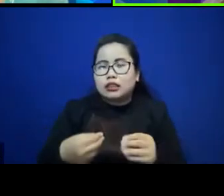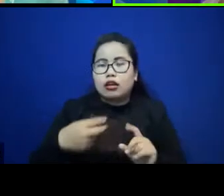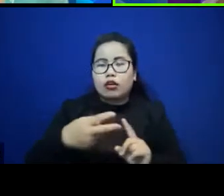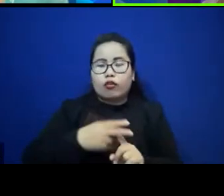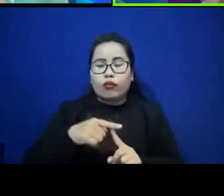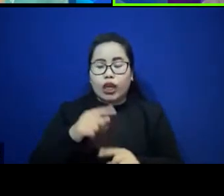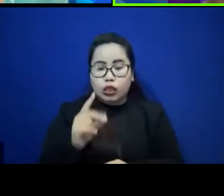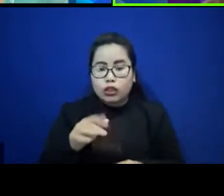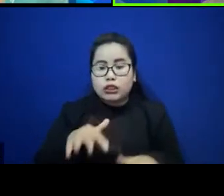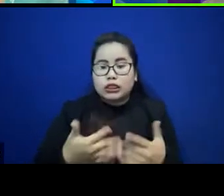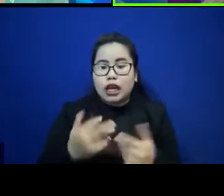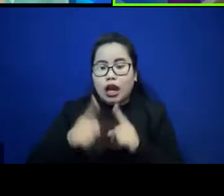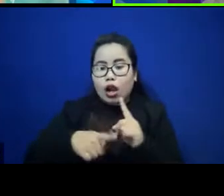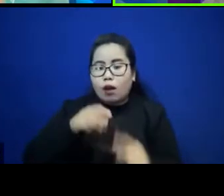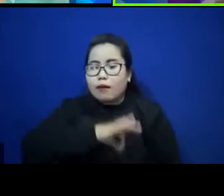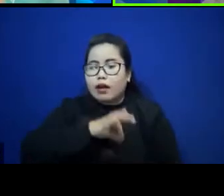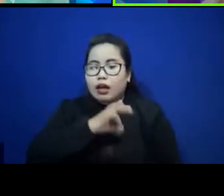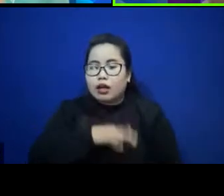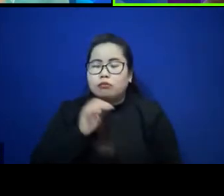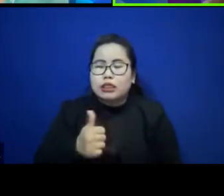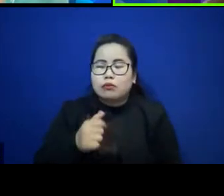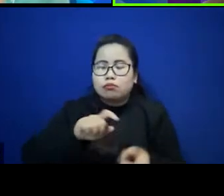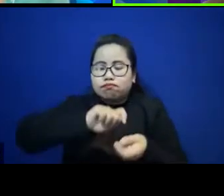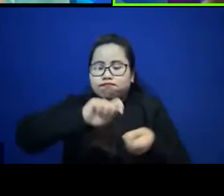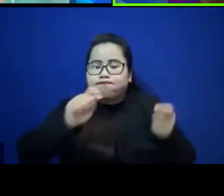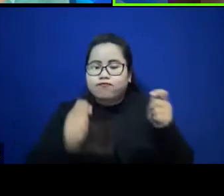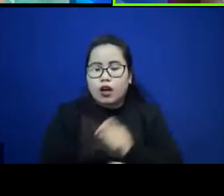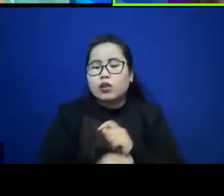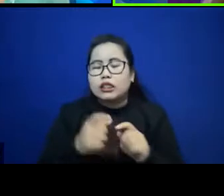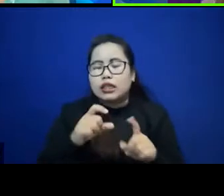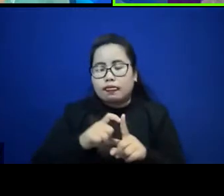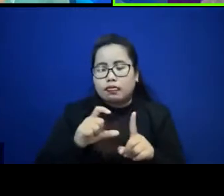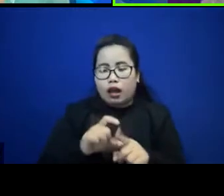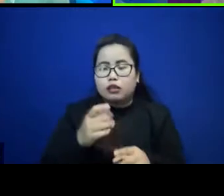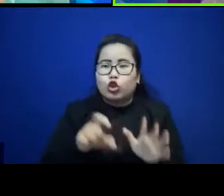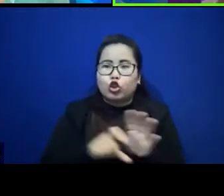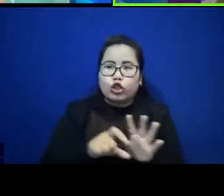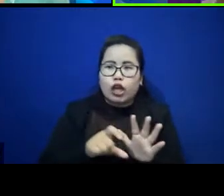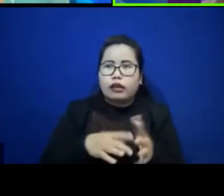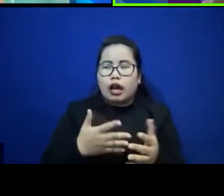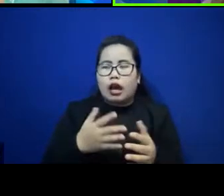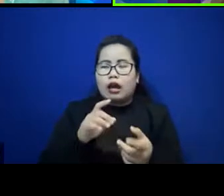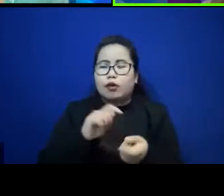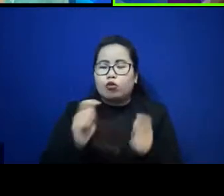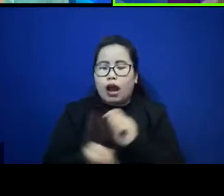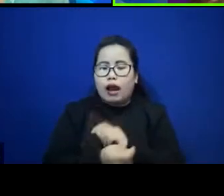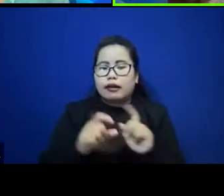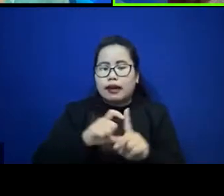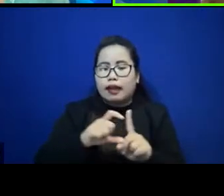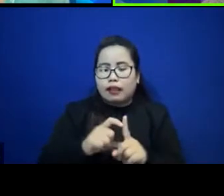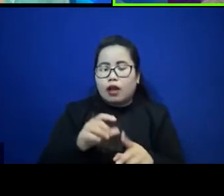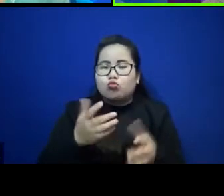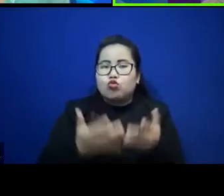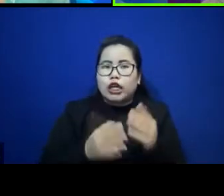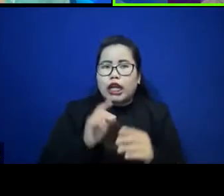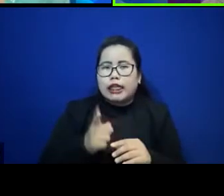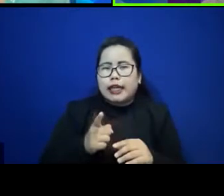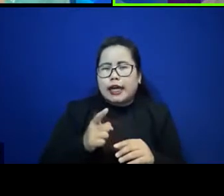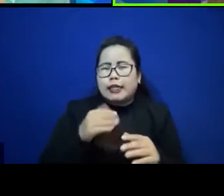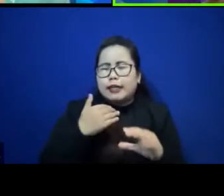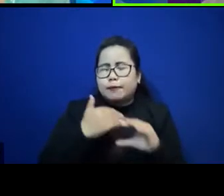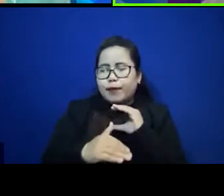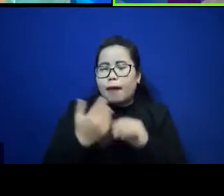pengguna itu bisa memperbarui datanya gitu melakukan update misalkan profile ya dia punya email yang baru Mungkin dia bisa meng-update